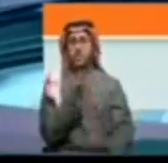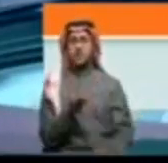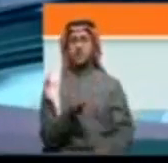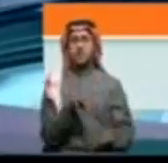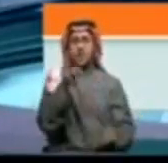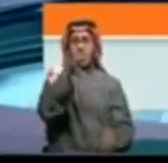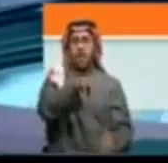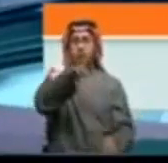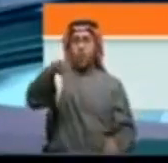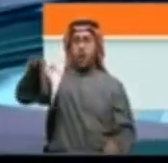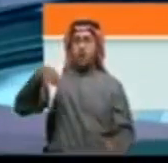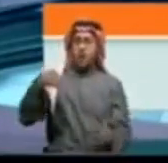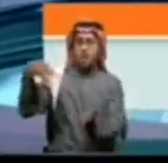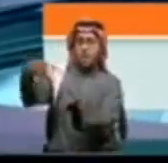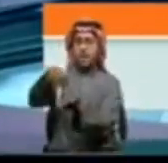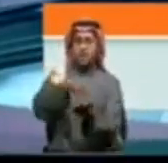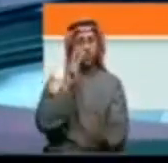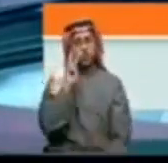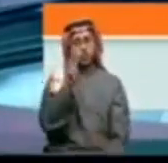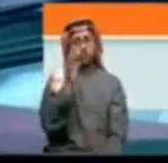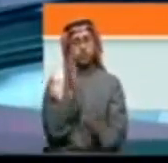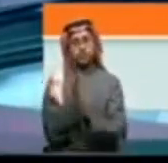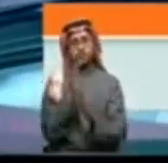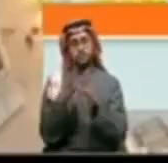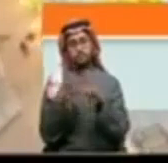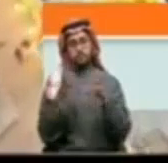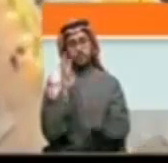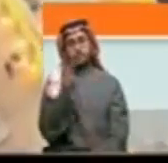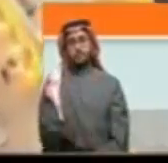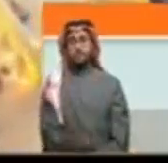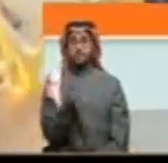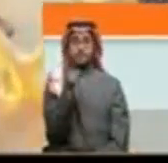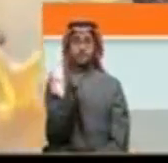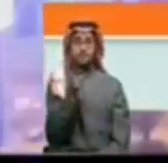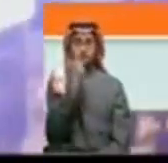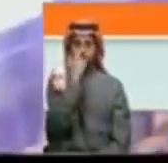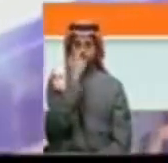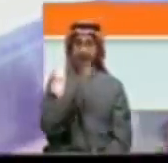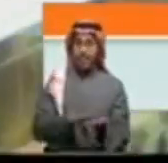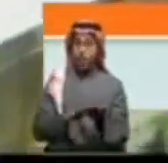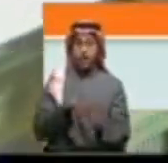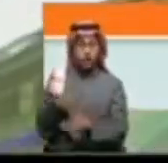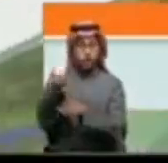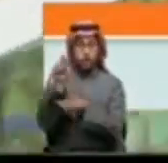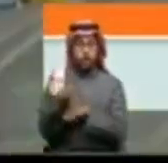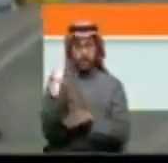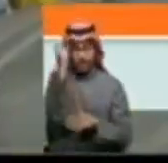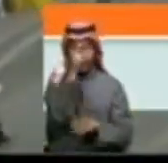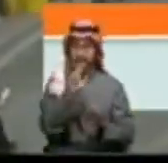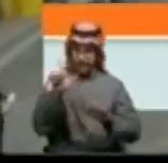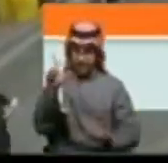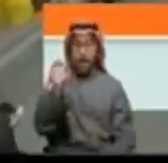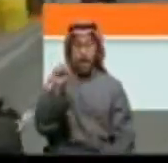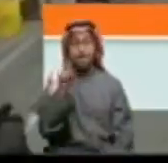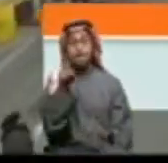محطة الحافلات في موقع المهرجان في الجنادرية. نتابع. شهد المهرجان الوطني للتراث والثقافة إقبالا كبيرا